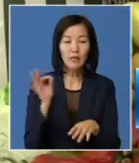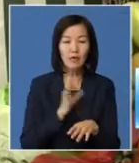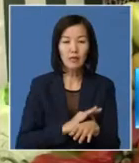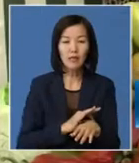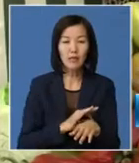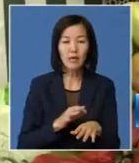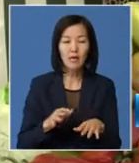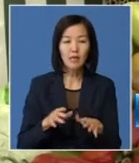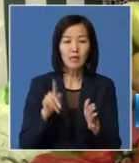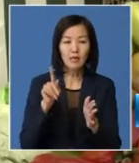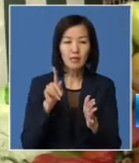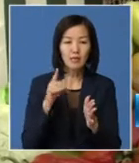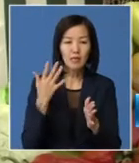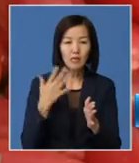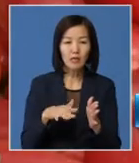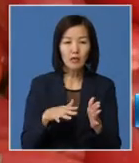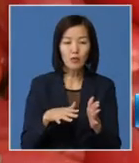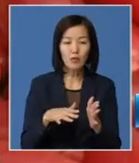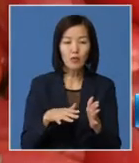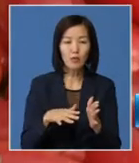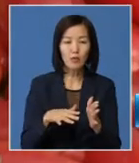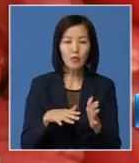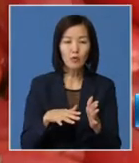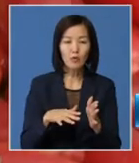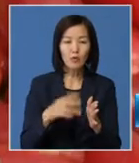нарқынан 50% төмен.